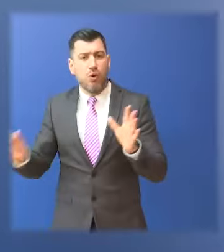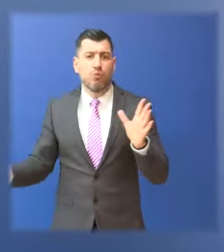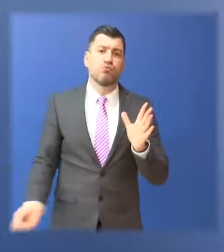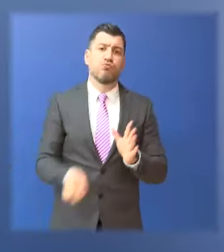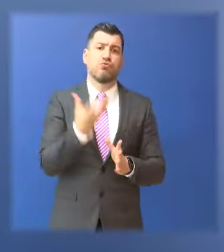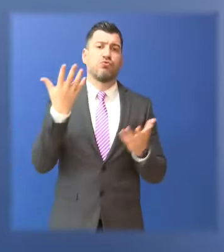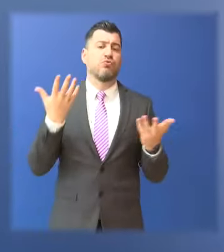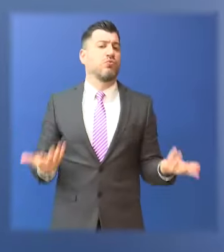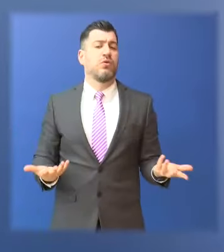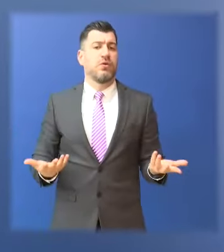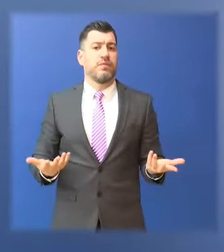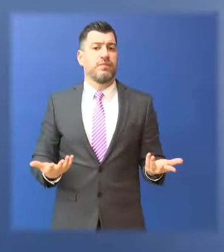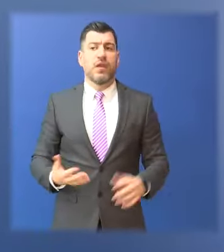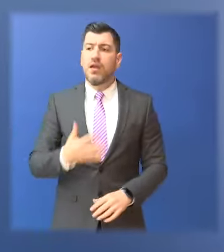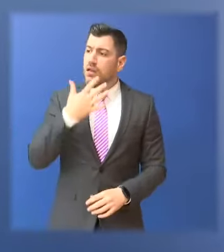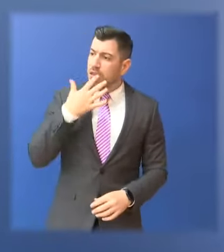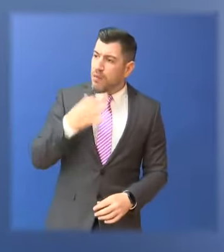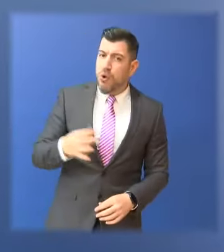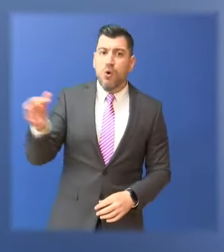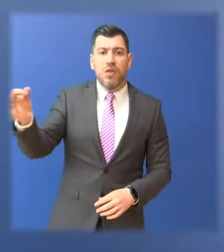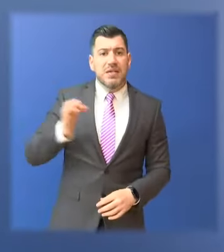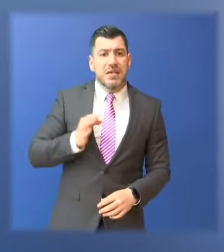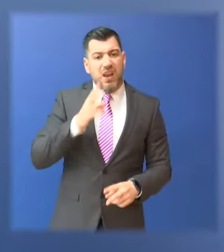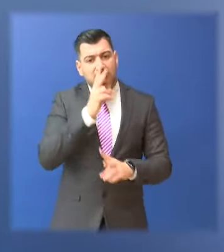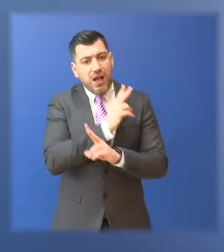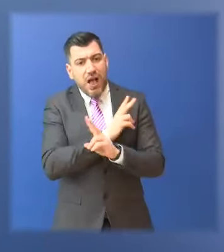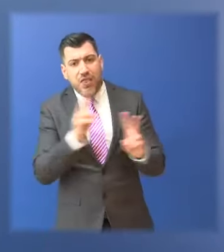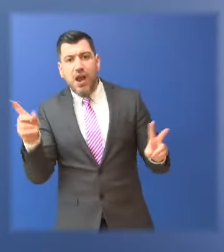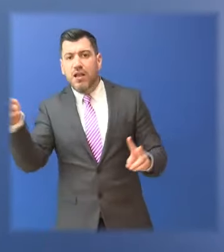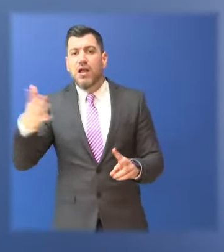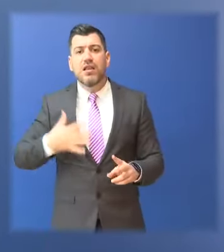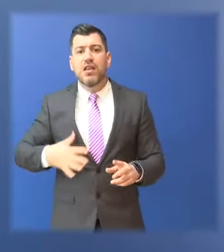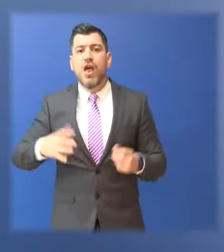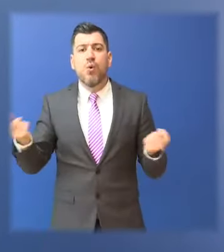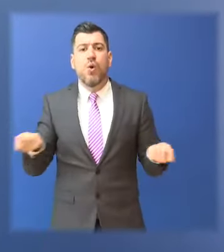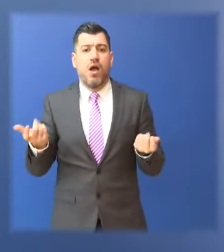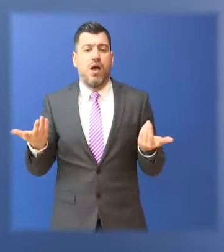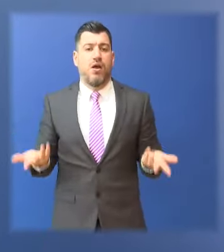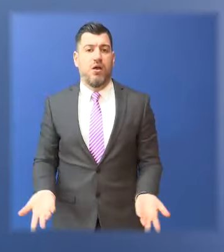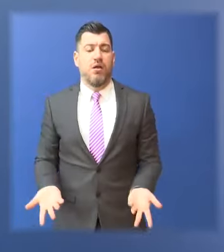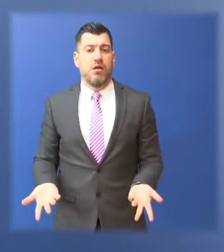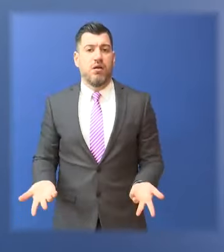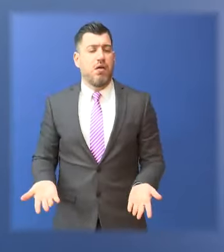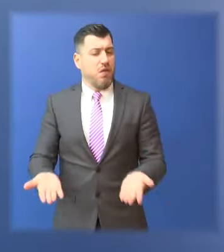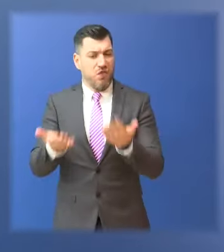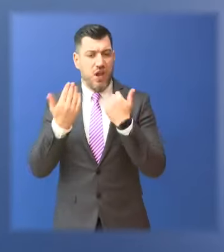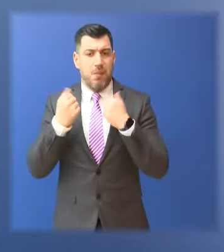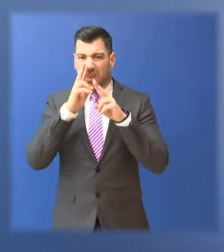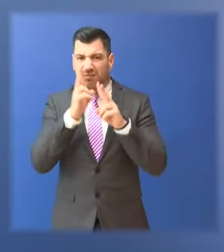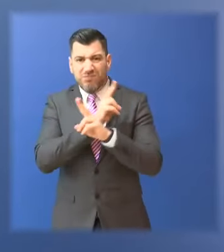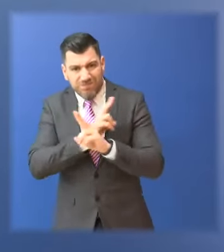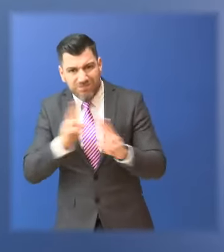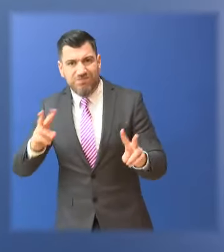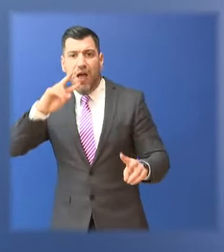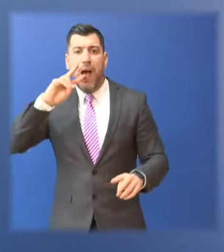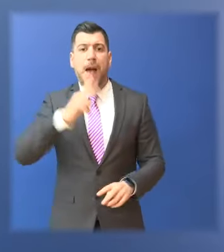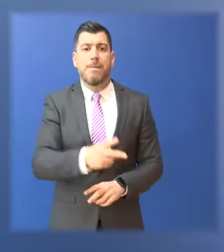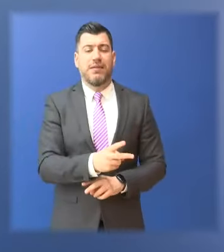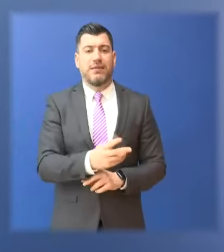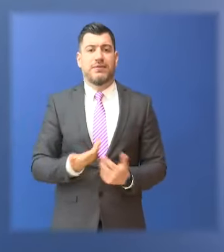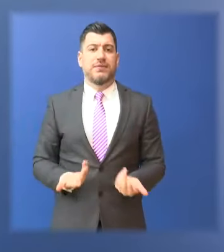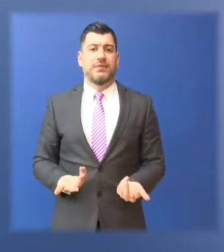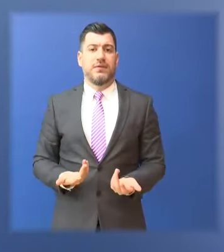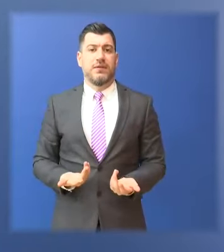Γιατί δεν έχουμε μια καθαρή θέση από το ΣΥΡΙΖΑ για αυτά? Που δεν νομίζω ότι υπάρχει λόγος να χαθούν άλλα 4